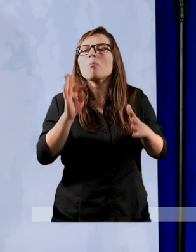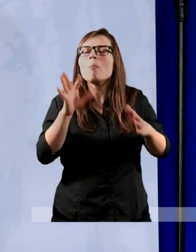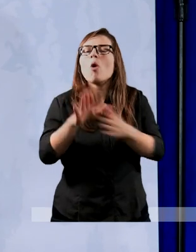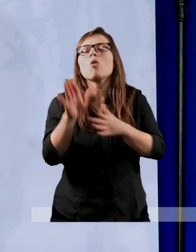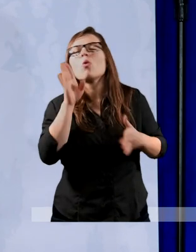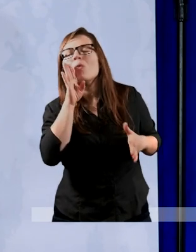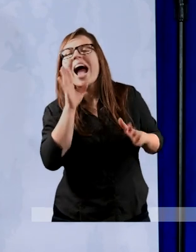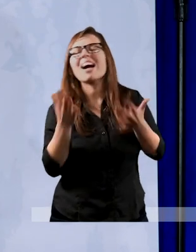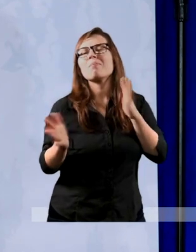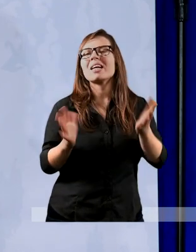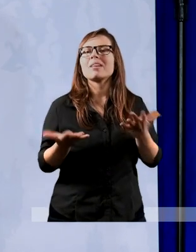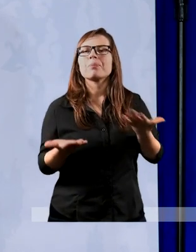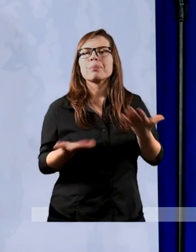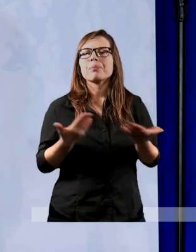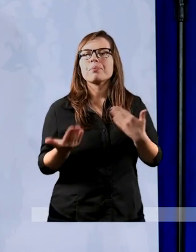tak